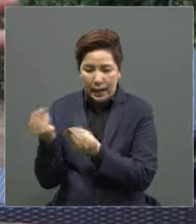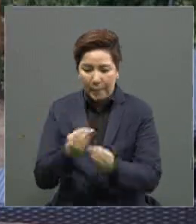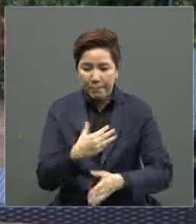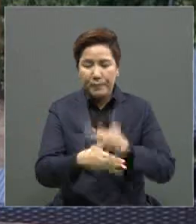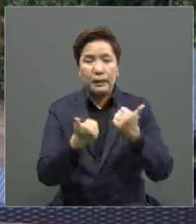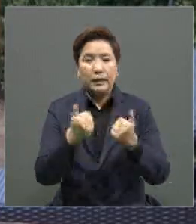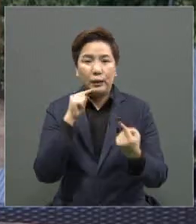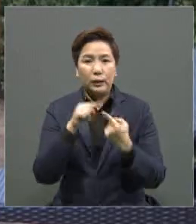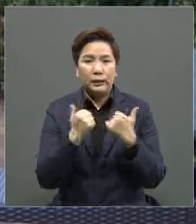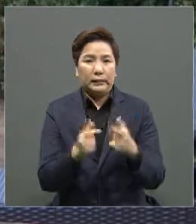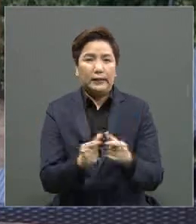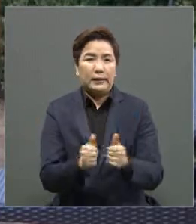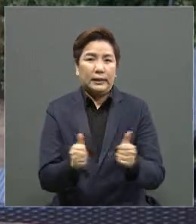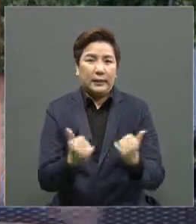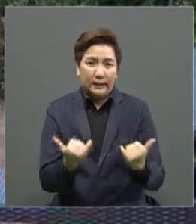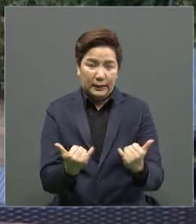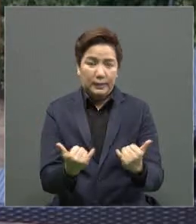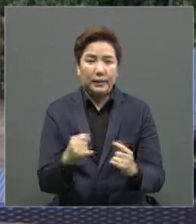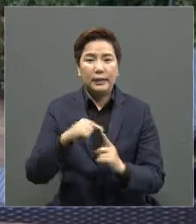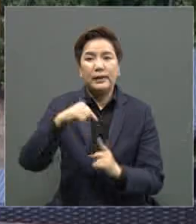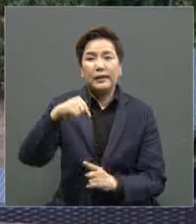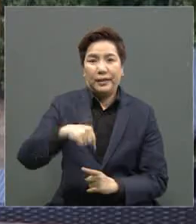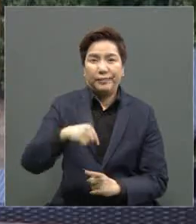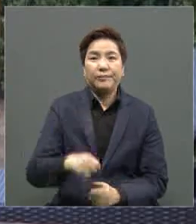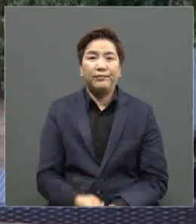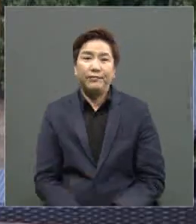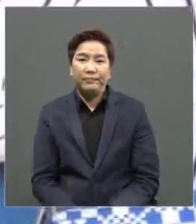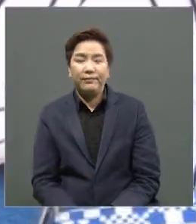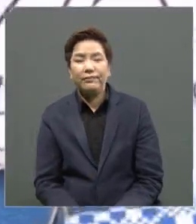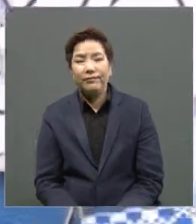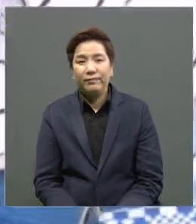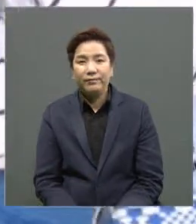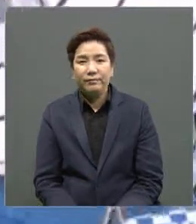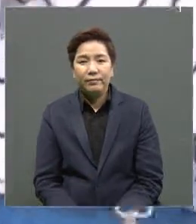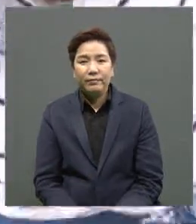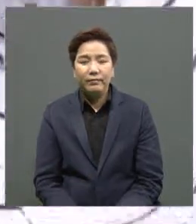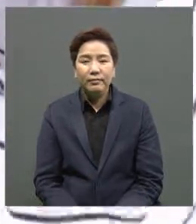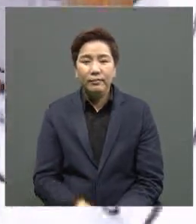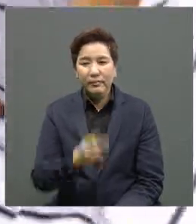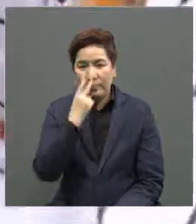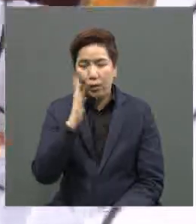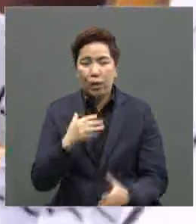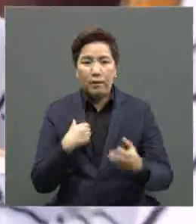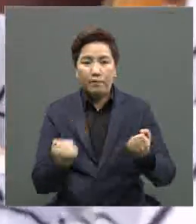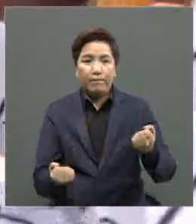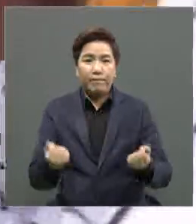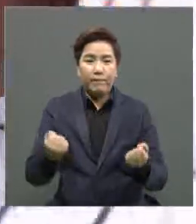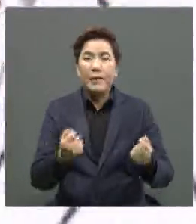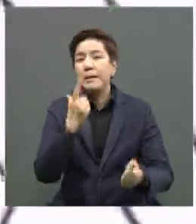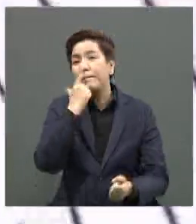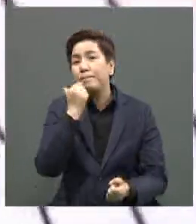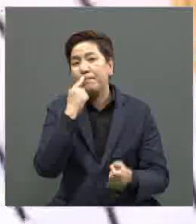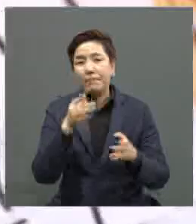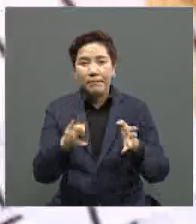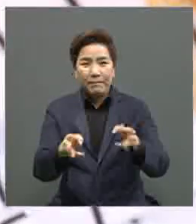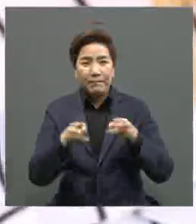ปรากฏการณ์นี้เรื่องดีๆแบบนี้เกิดขึ้นณที่นี่ มาดูมุมมองของผู้ขับขี่รถโดยสารประจำ